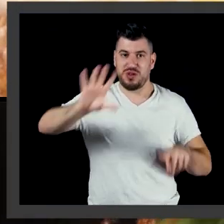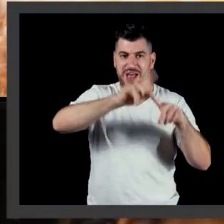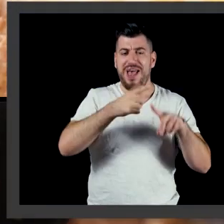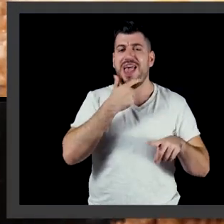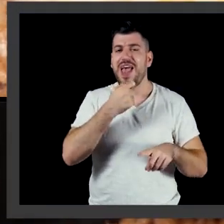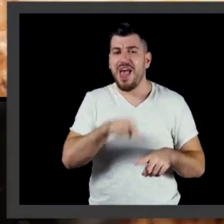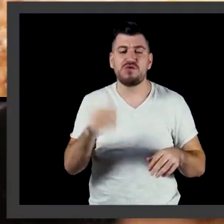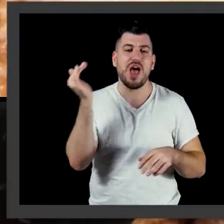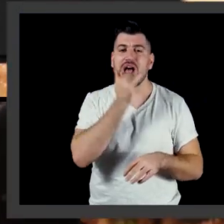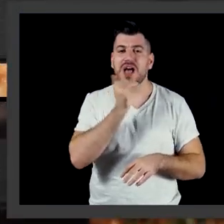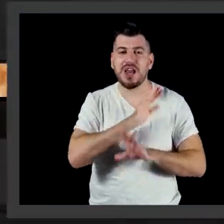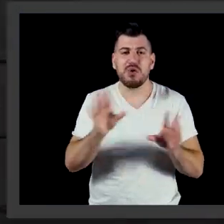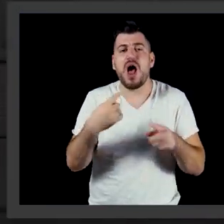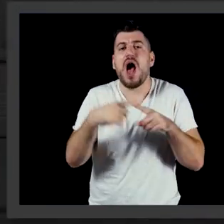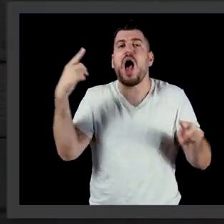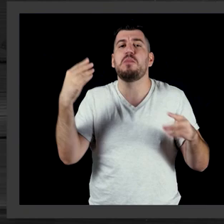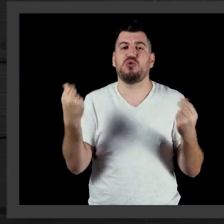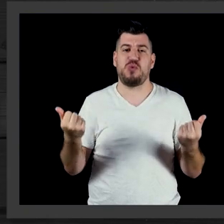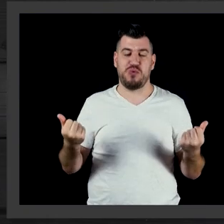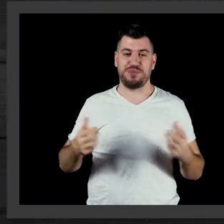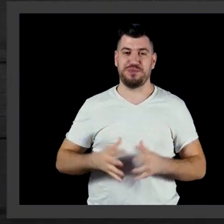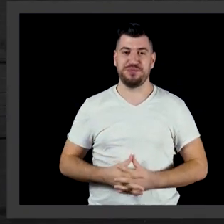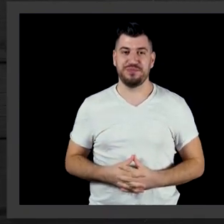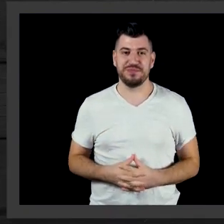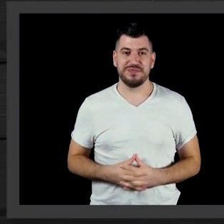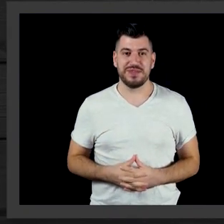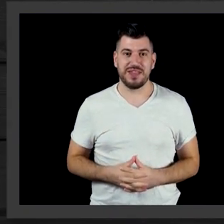γρήγορα. Απλά πάμε να ξεκινήσουμε.